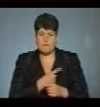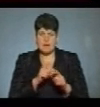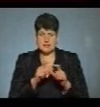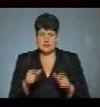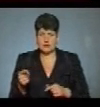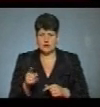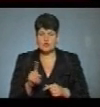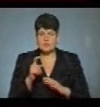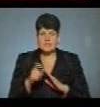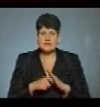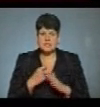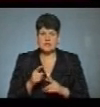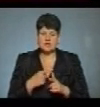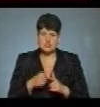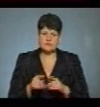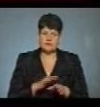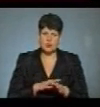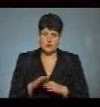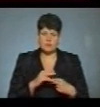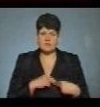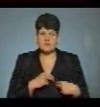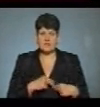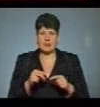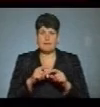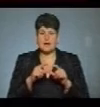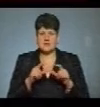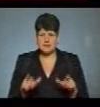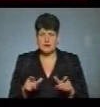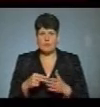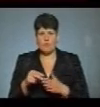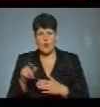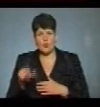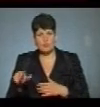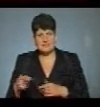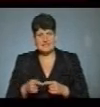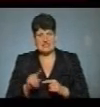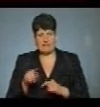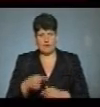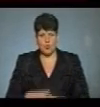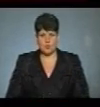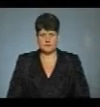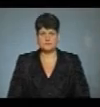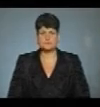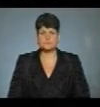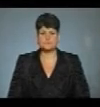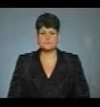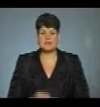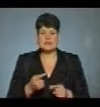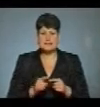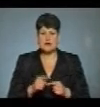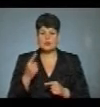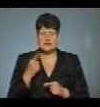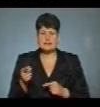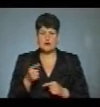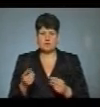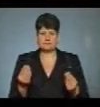Тернополя, щоб дізнатися, чи дотримуються працівники магазинів і покупці цих вимог. Це один з